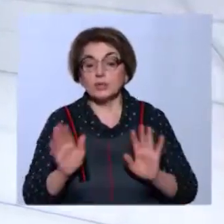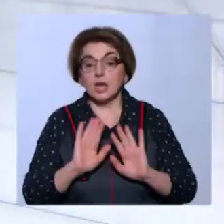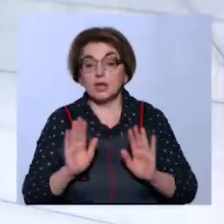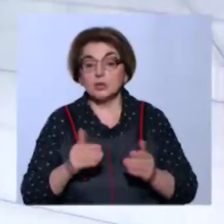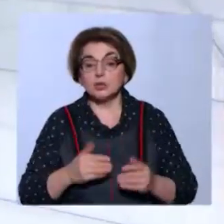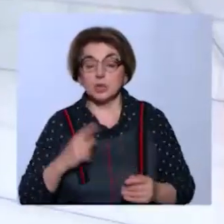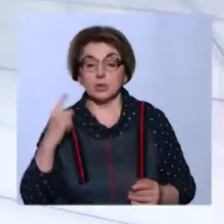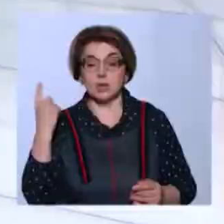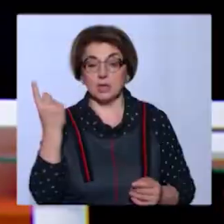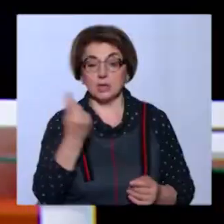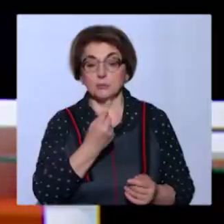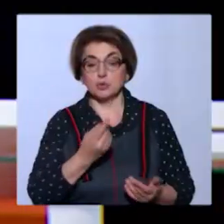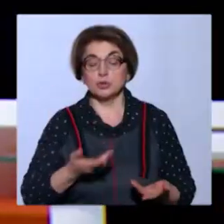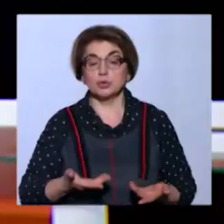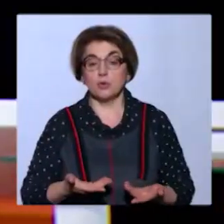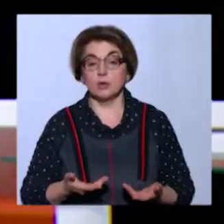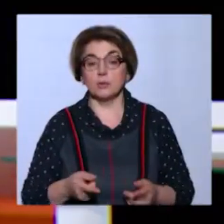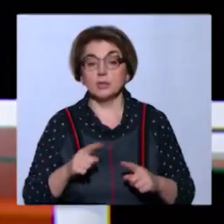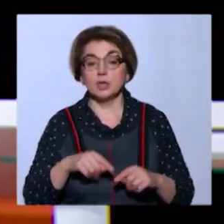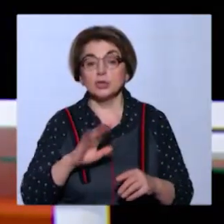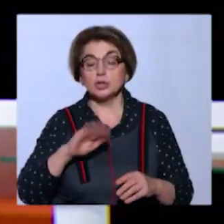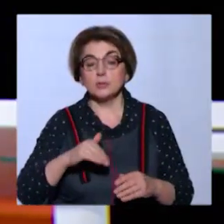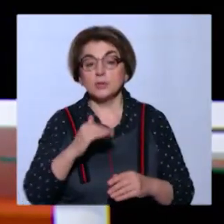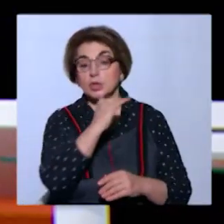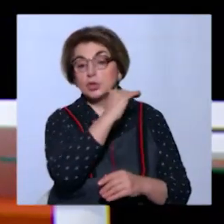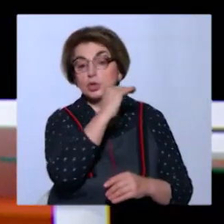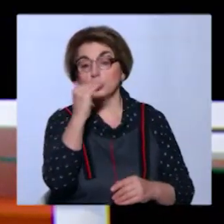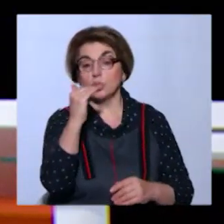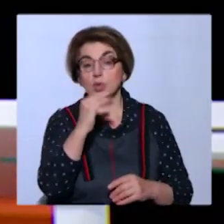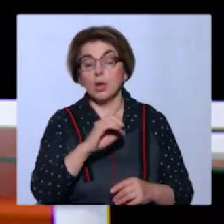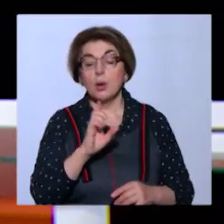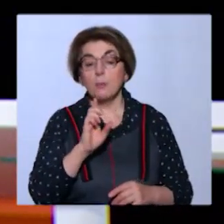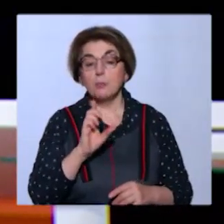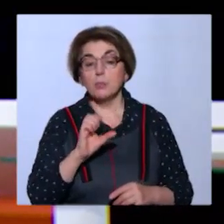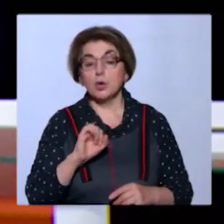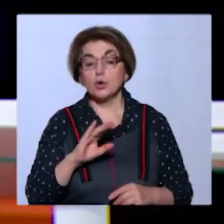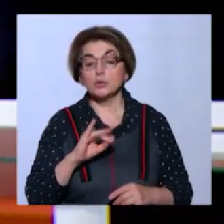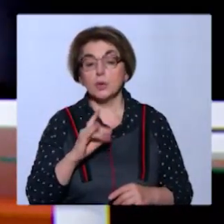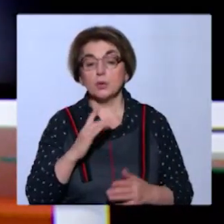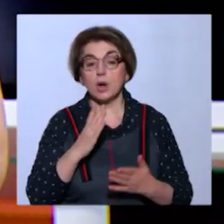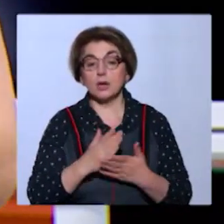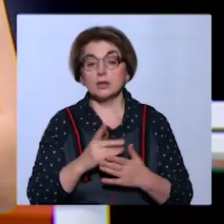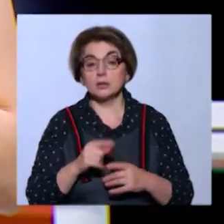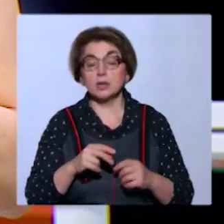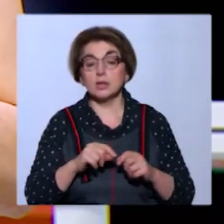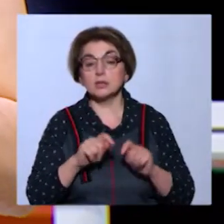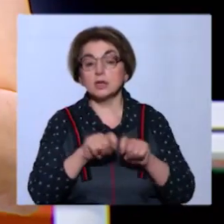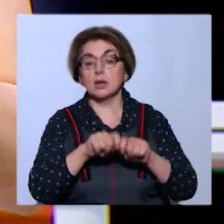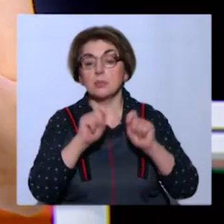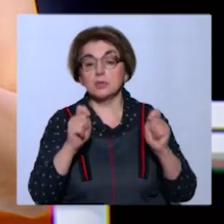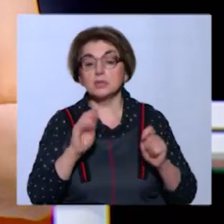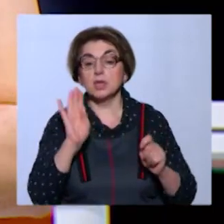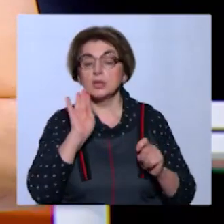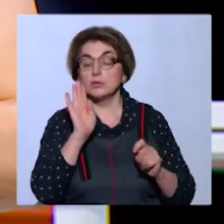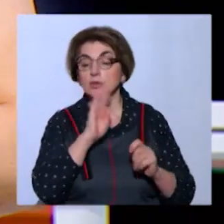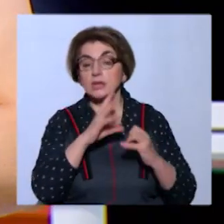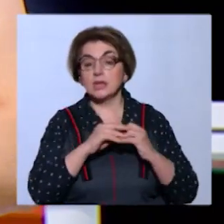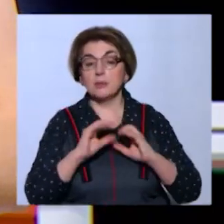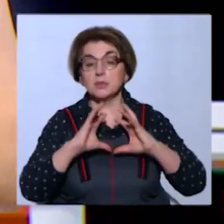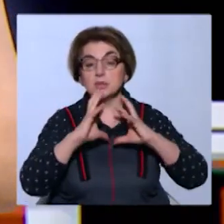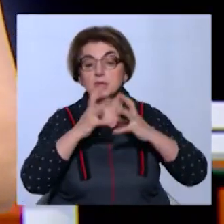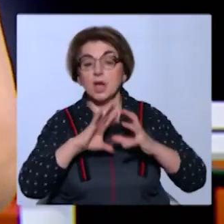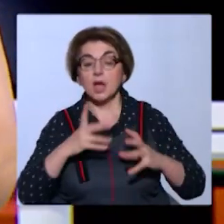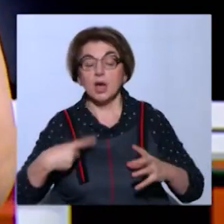არაცოცხალ გარემოში. და შემდეგი დონე ეს არის ბიოსფერო. ბიოსფეროს ქმნის დედამიწაზე არსებული